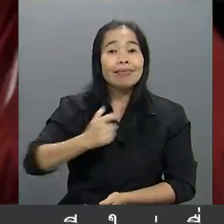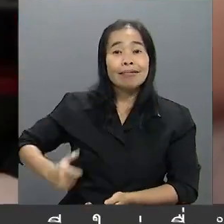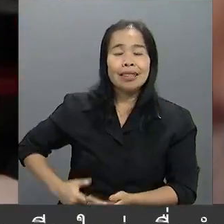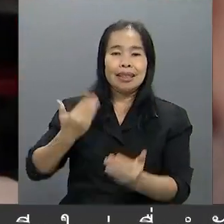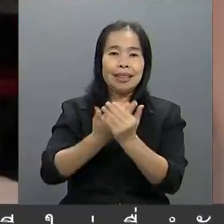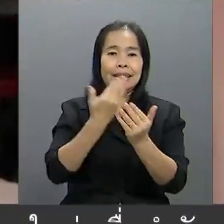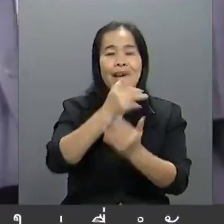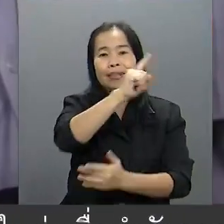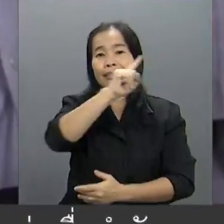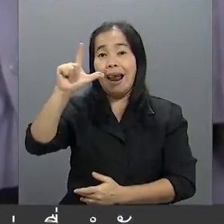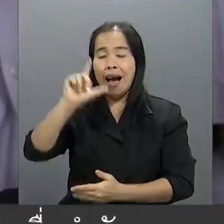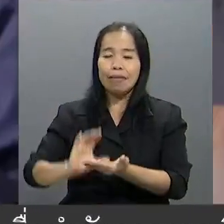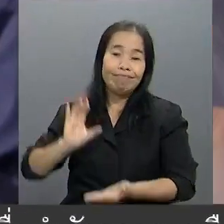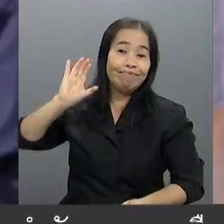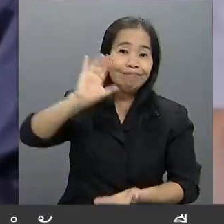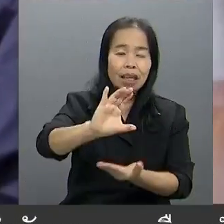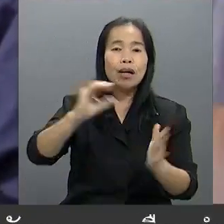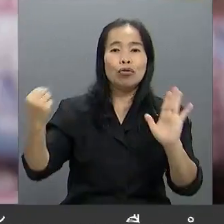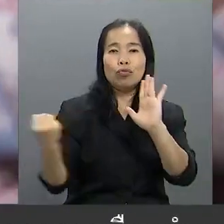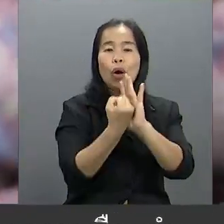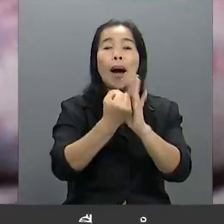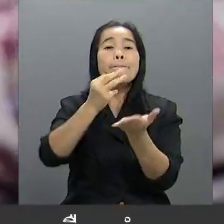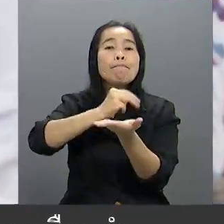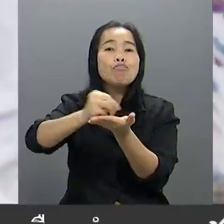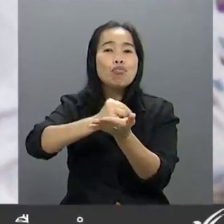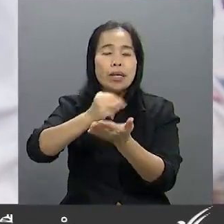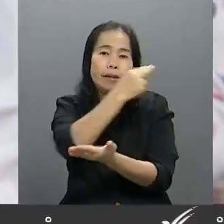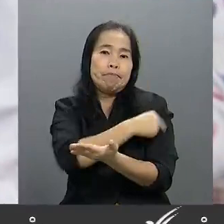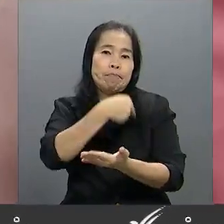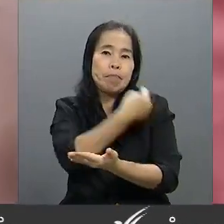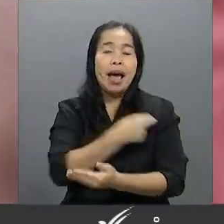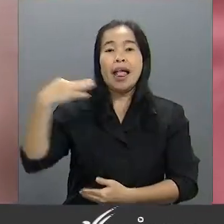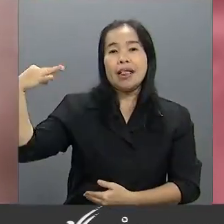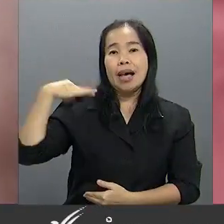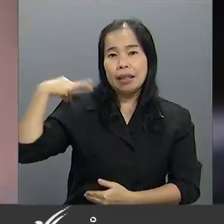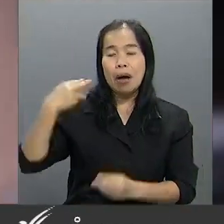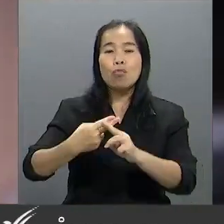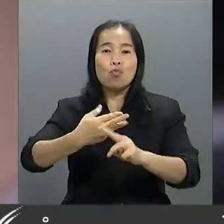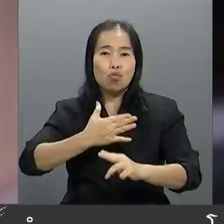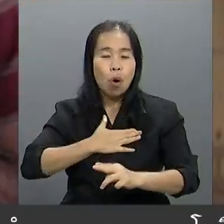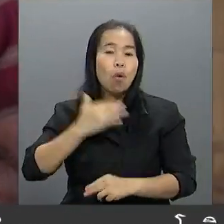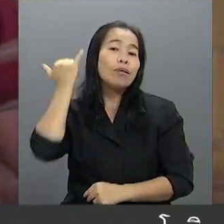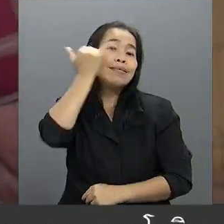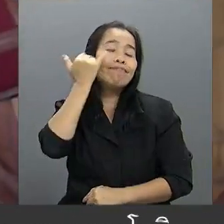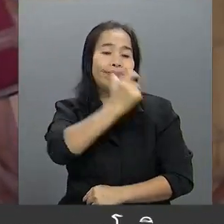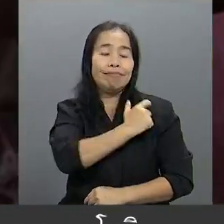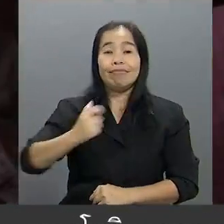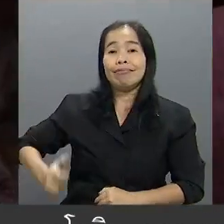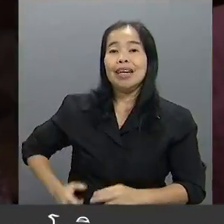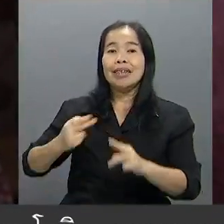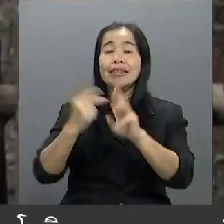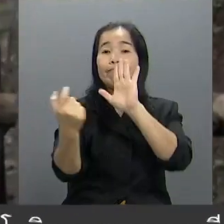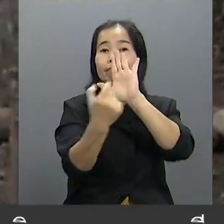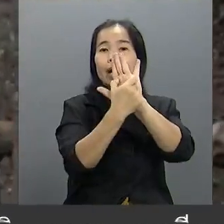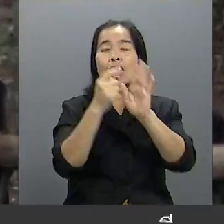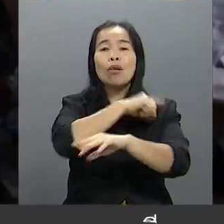แรกเริ่มจดทะเบียนตั้งเป็นมูลนิธิแพทย์อาสาสมเด็จพระศรีนครินทราบรมราชชนนีเมื่อวันที่21พ